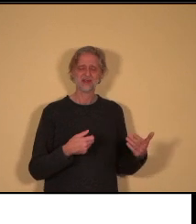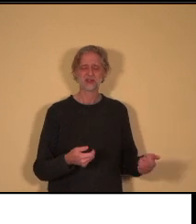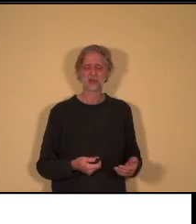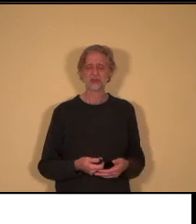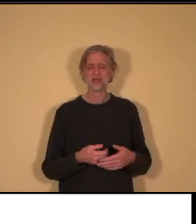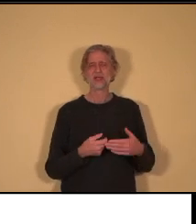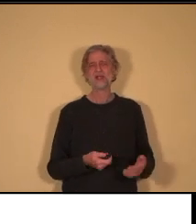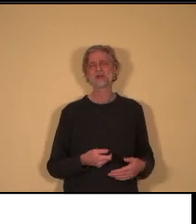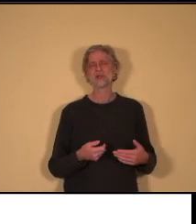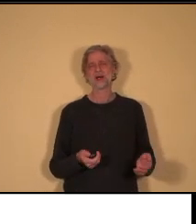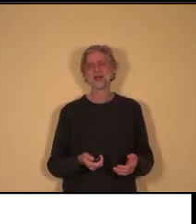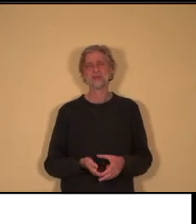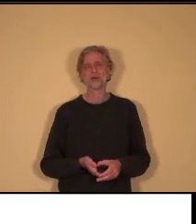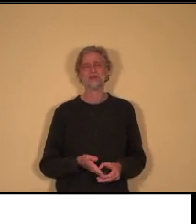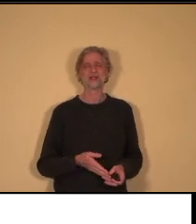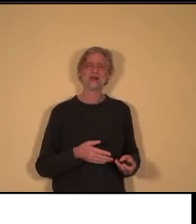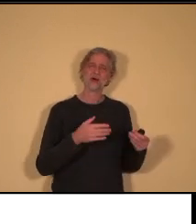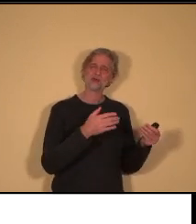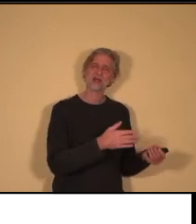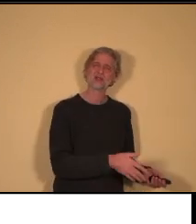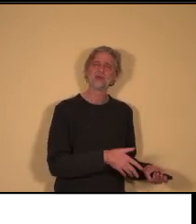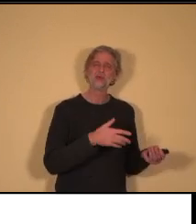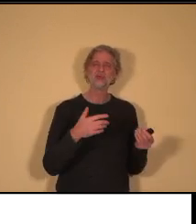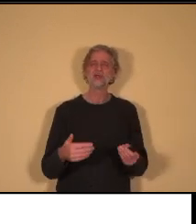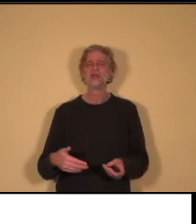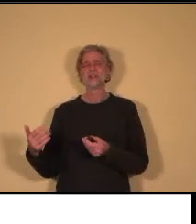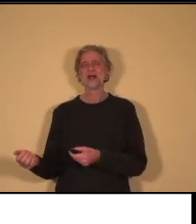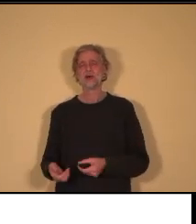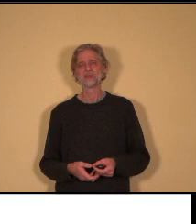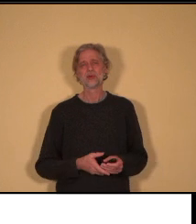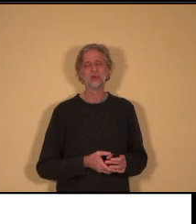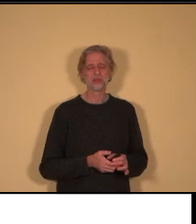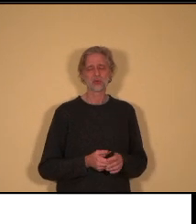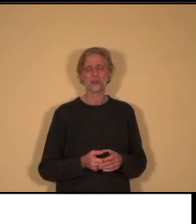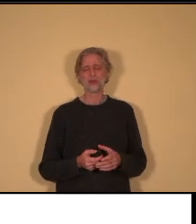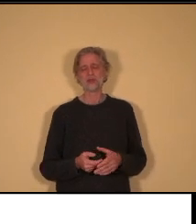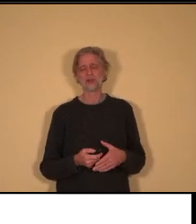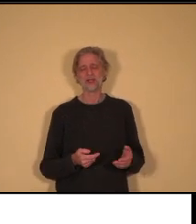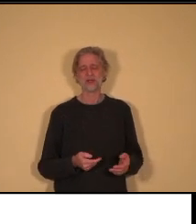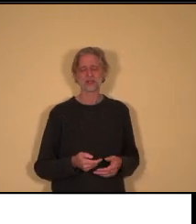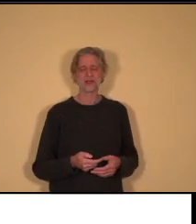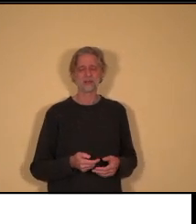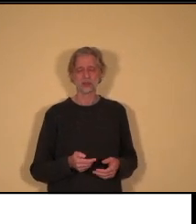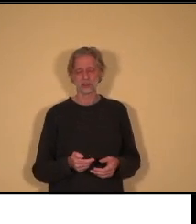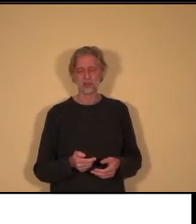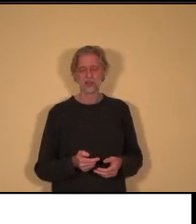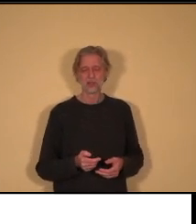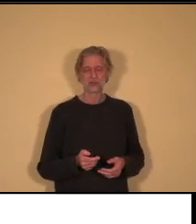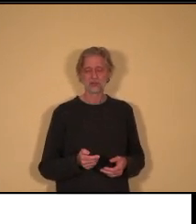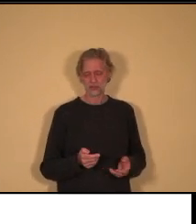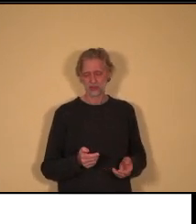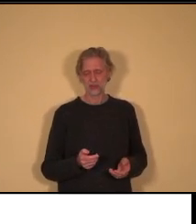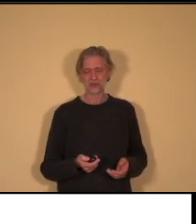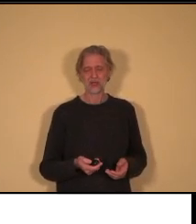dieser Wasserstoff klimaneutral gewonnen wird, also aus Elektrolyse, der aus grünem Strom hergestellt wurde.